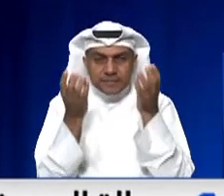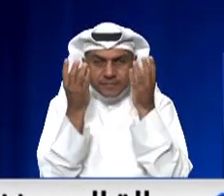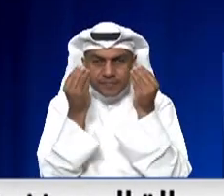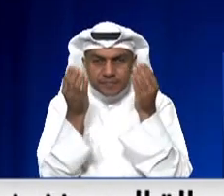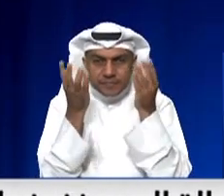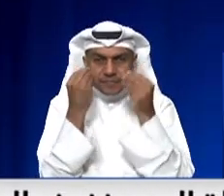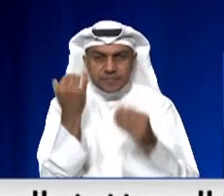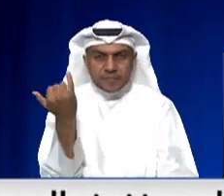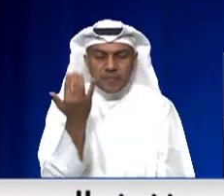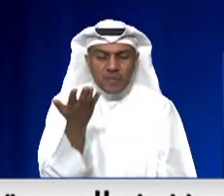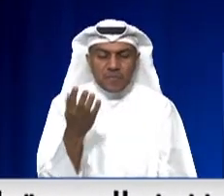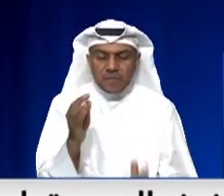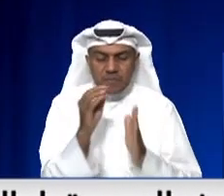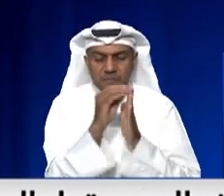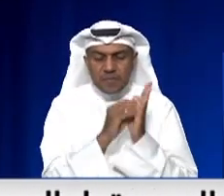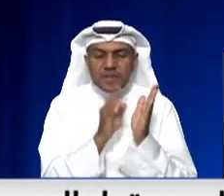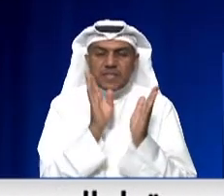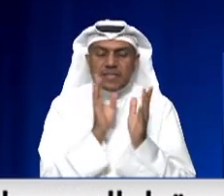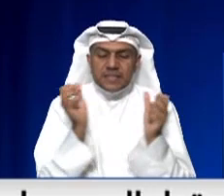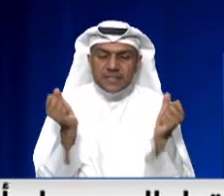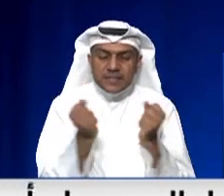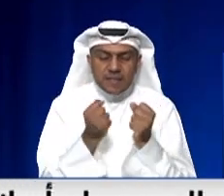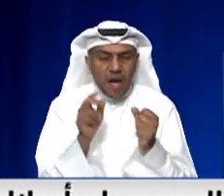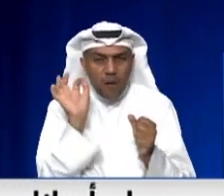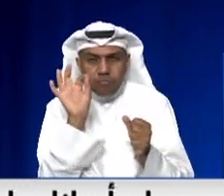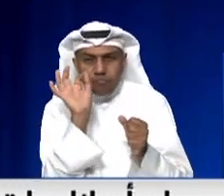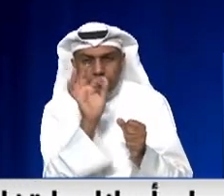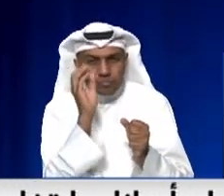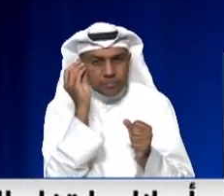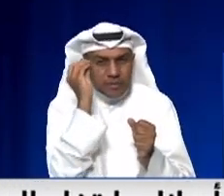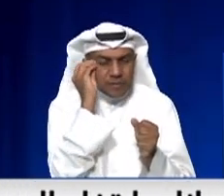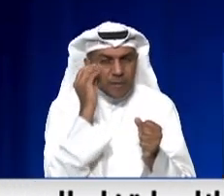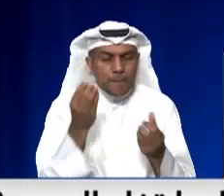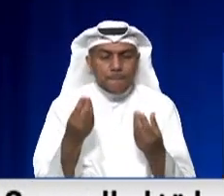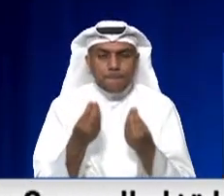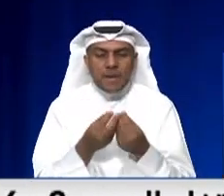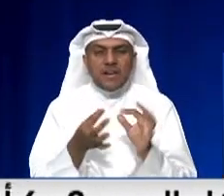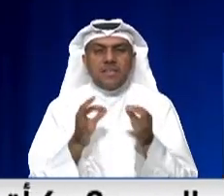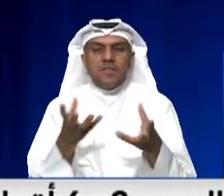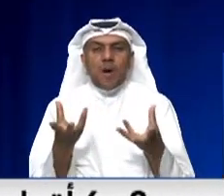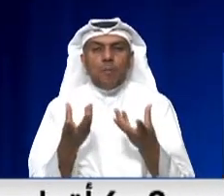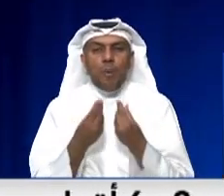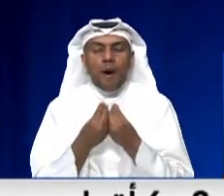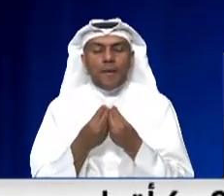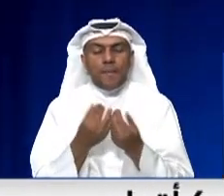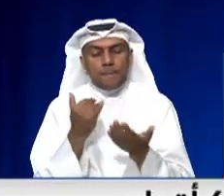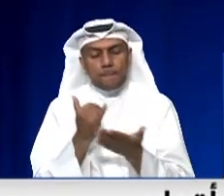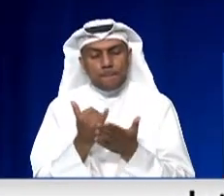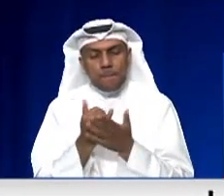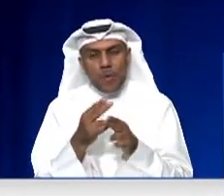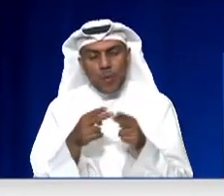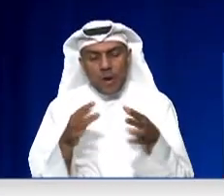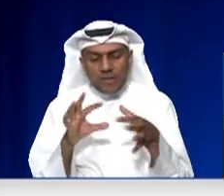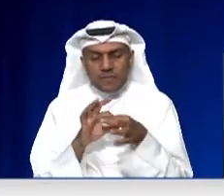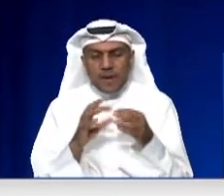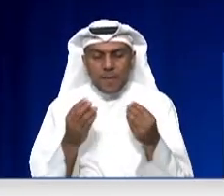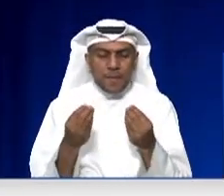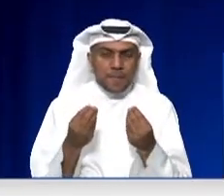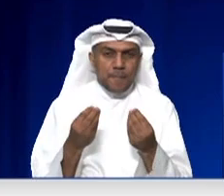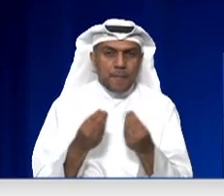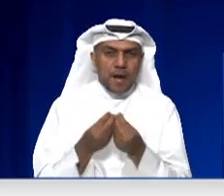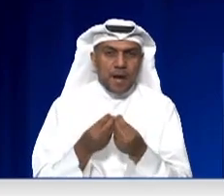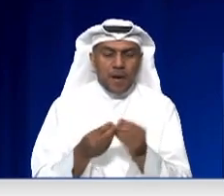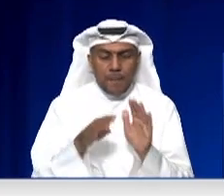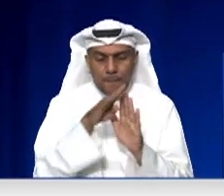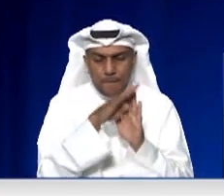القوائم الماليه هو تقييم الاداء بتعاون مع جمعيه المحاسبين والمراجعين الكويتيه واوضحت الهيئه ان